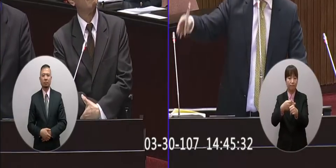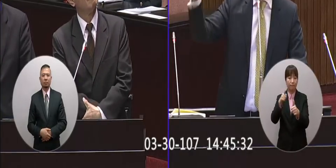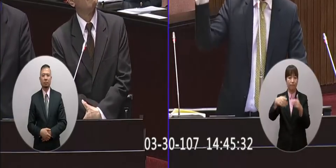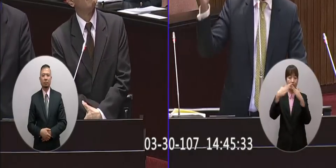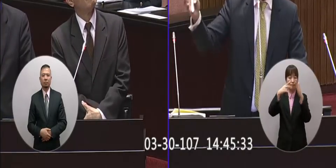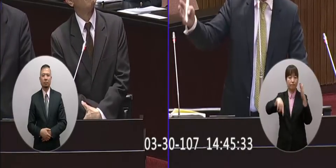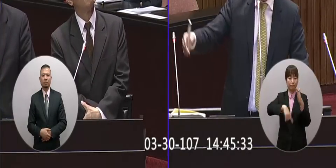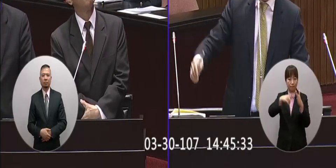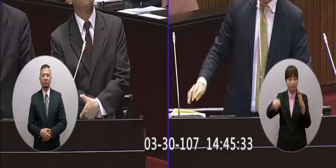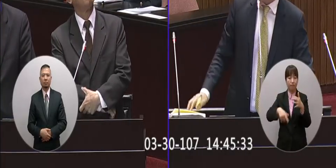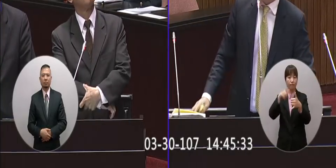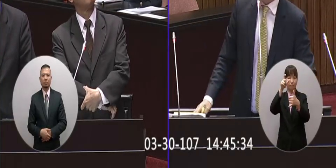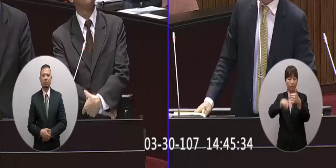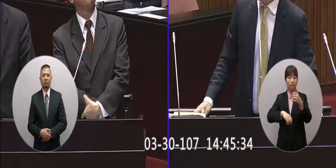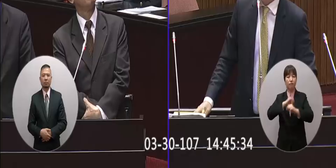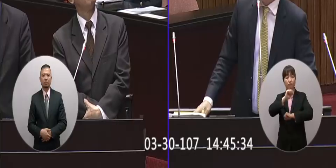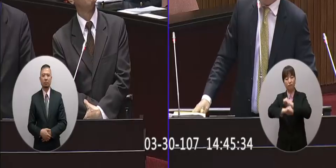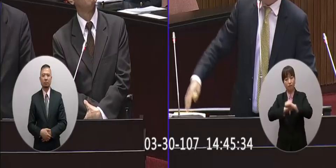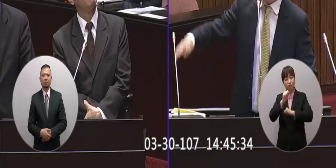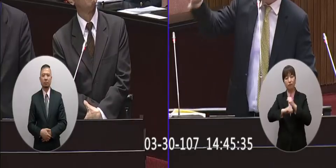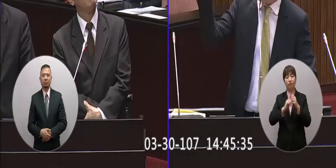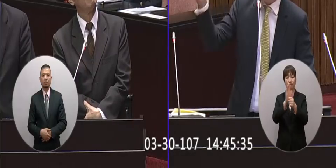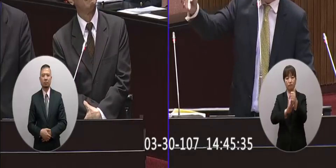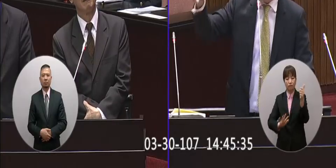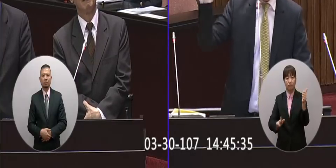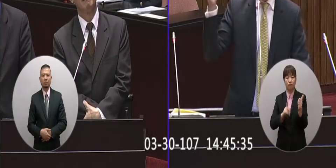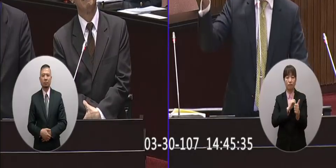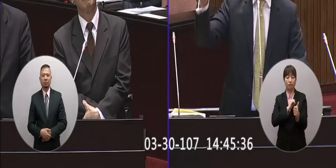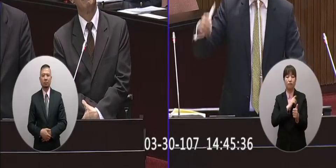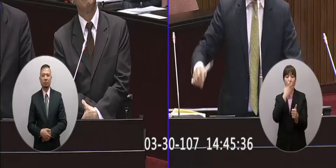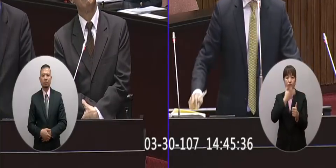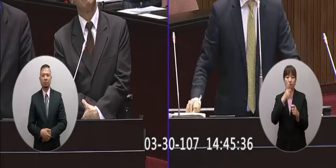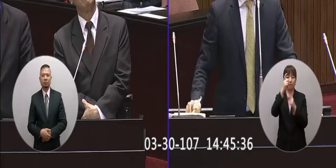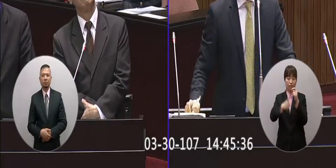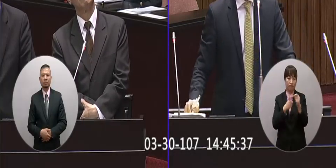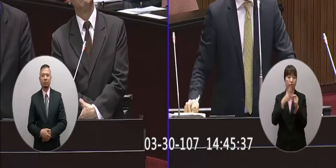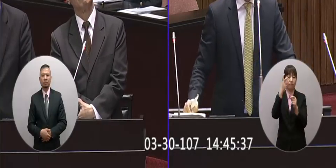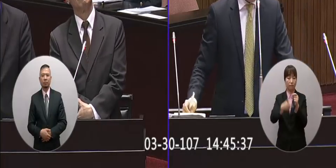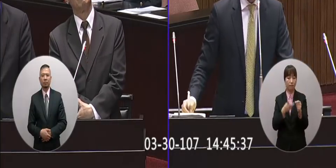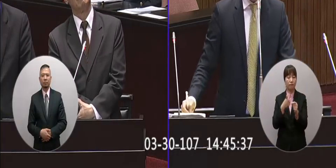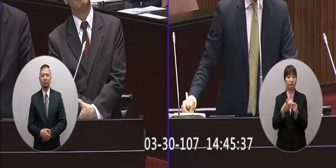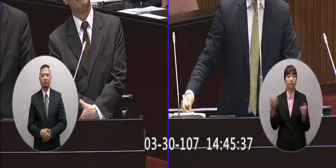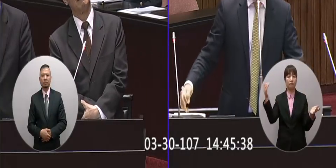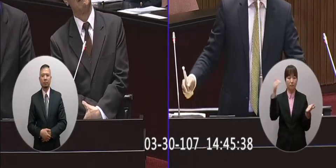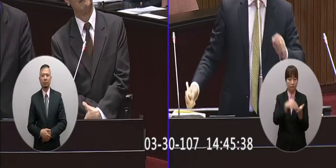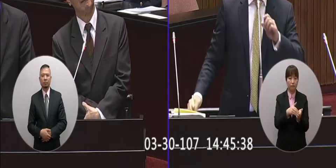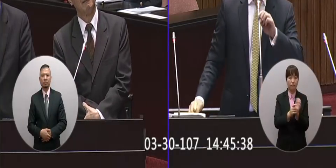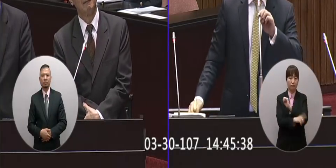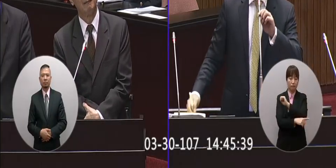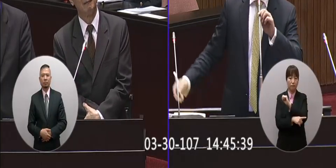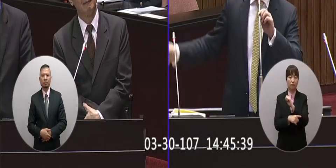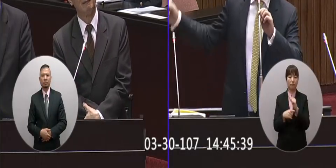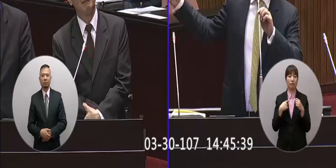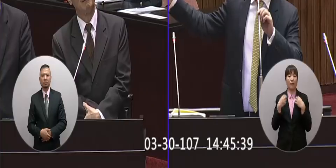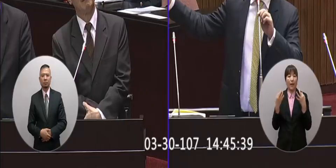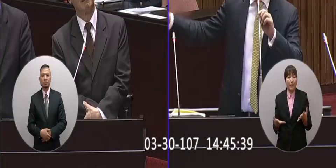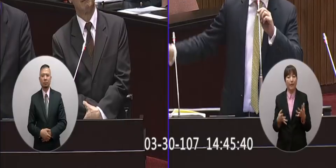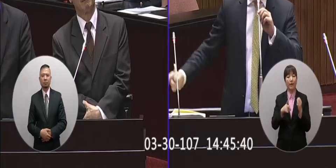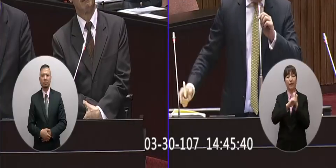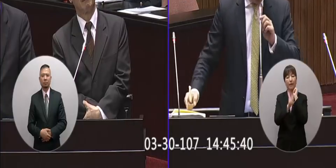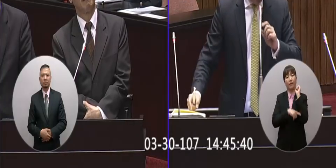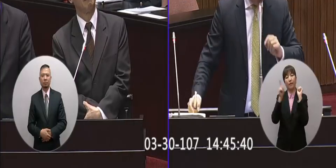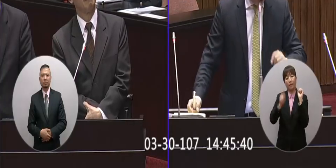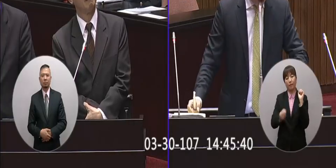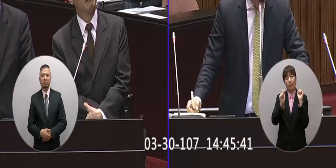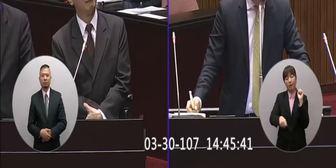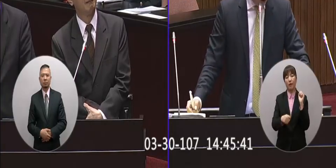个家庭、整个个人的生活。牺牲了十年、二十年，结果搞到最后没有罪。针对这样子